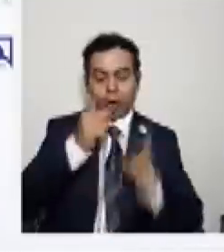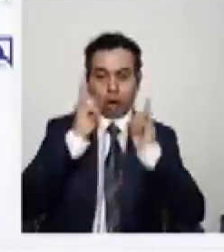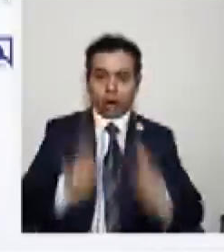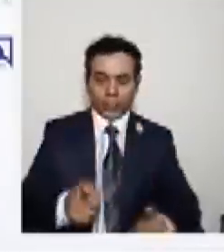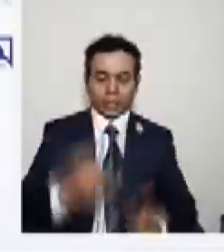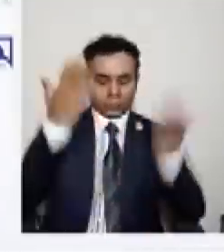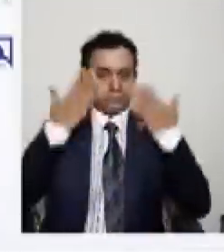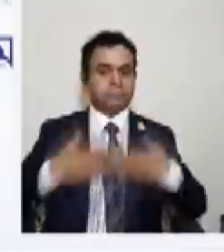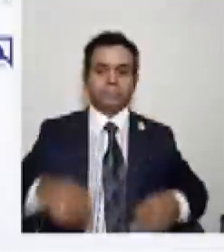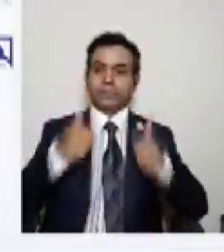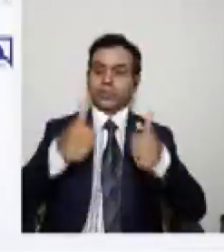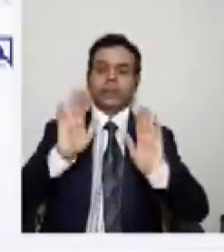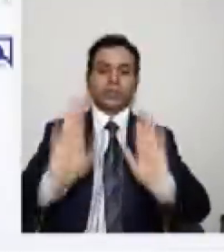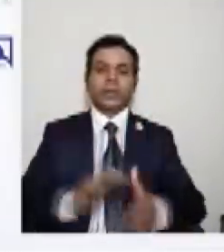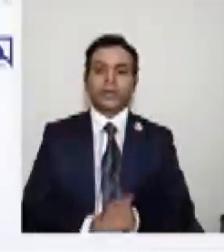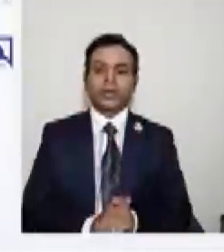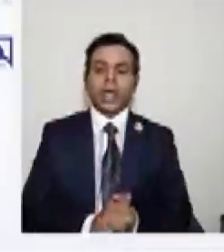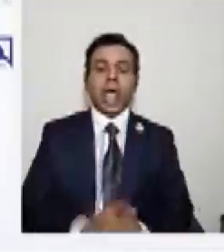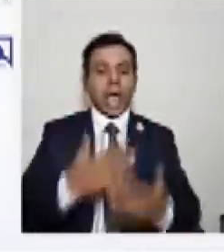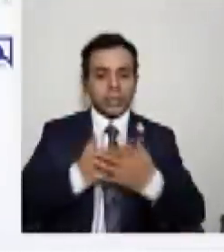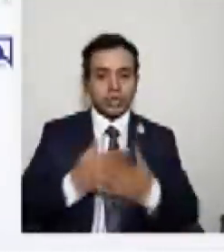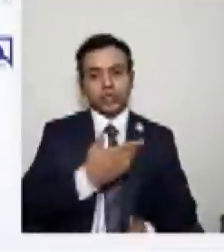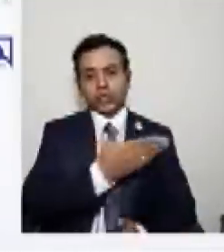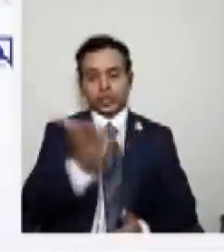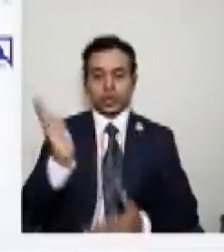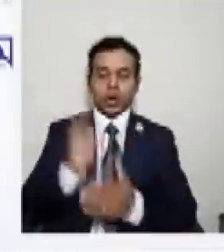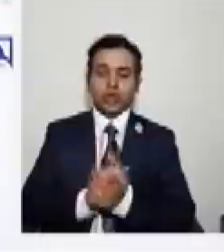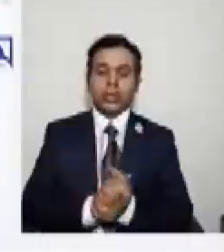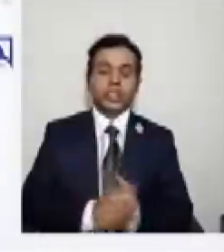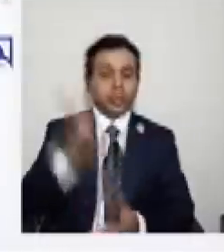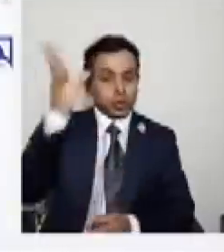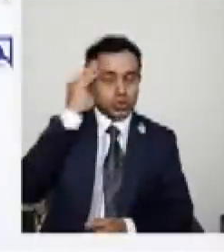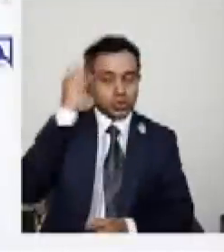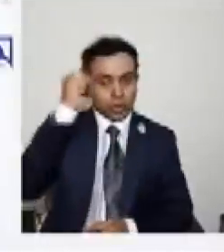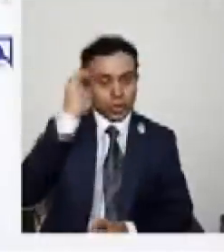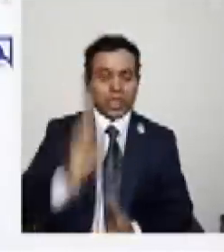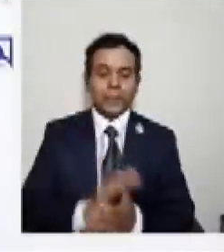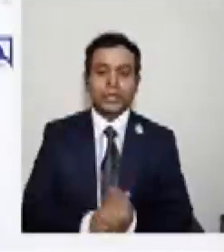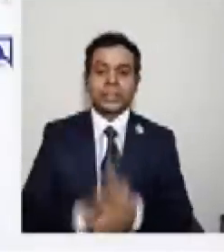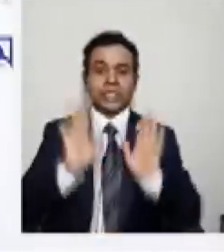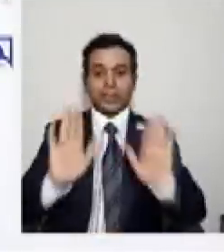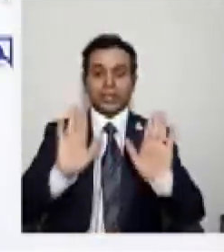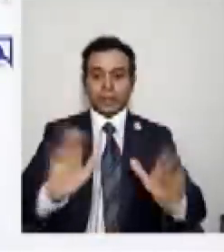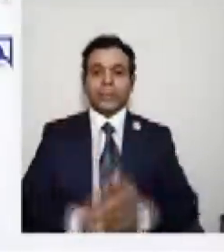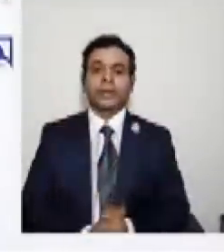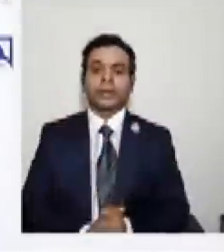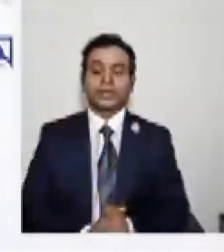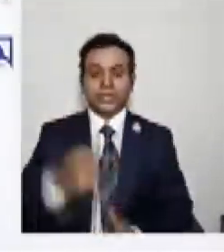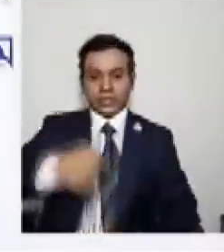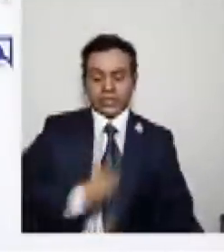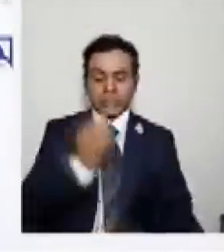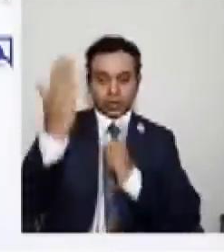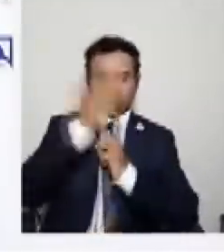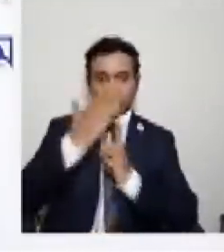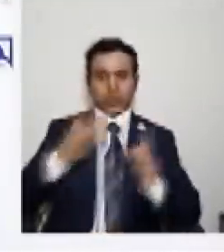বজায় রাখা, এই তিনটি প্রক্রিয়াই সমানভাবে একসাথে করলেই আমরা নিজেকে সুরক্ষিত রাখতে পারব। আশা করি আপনারা সকলেই